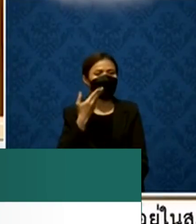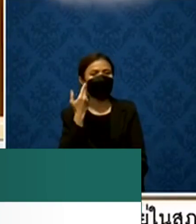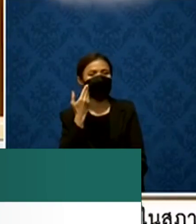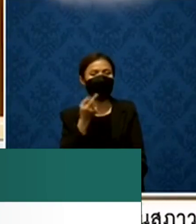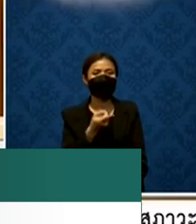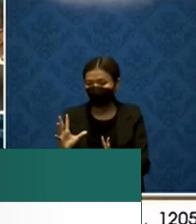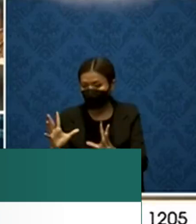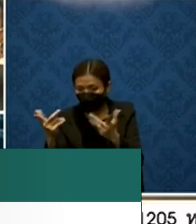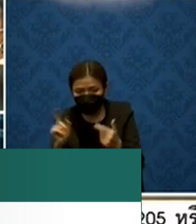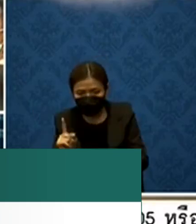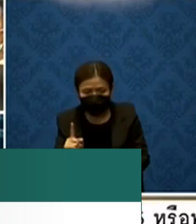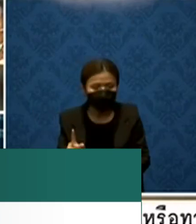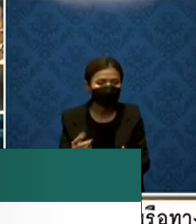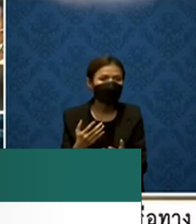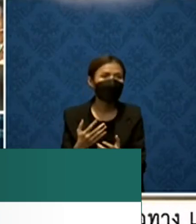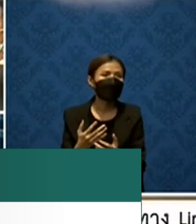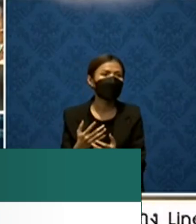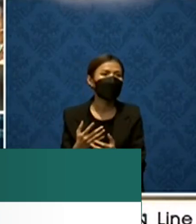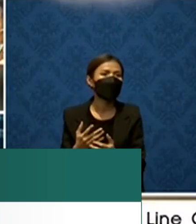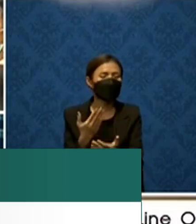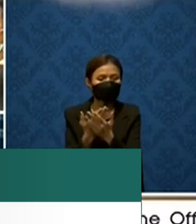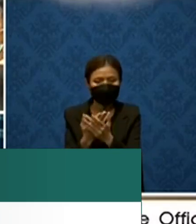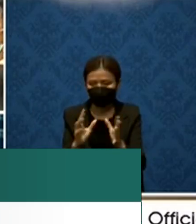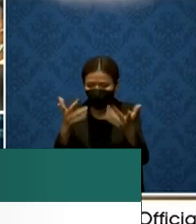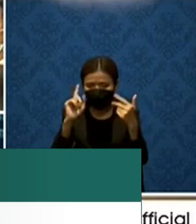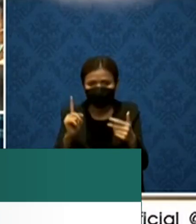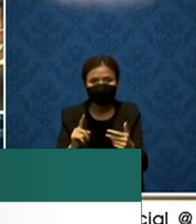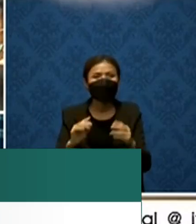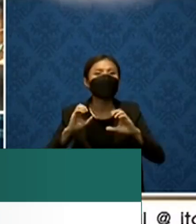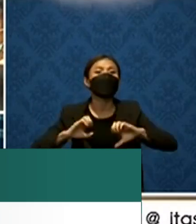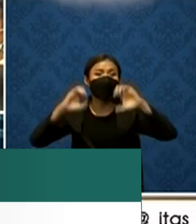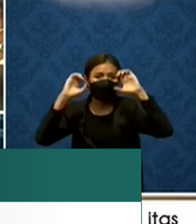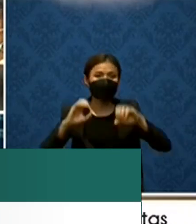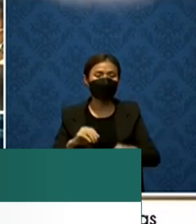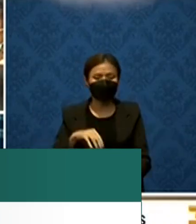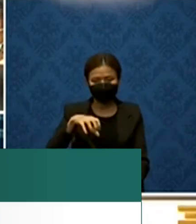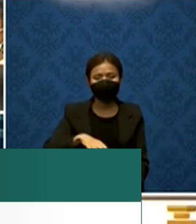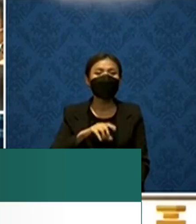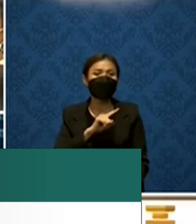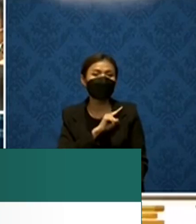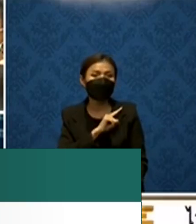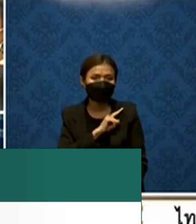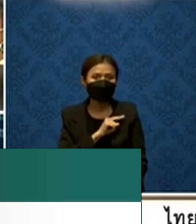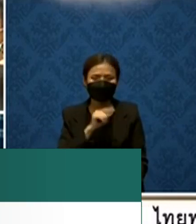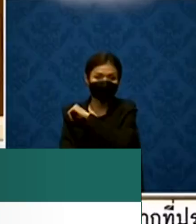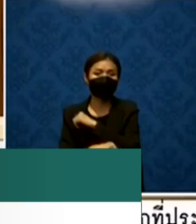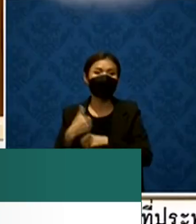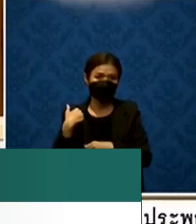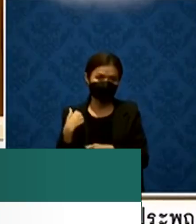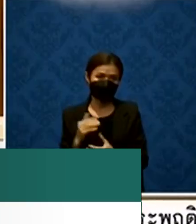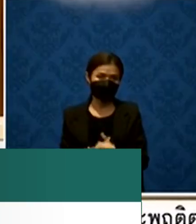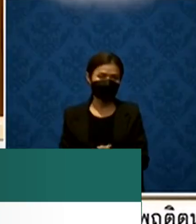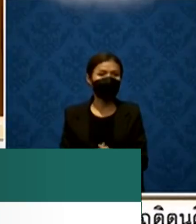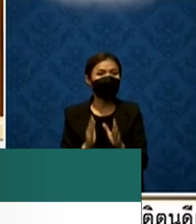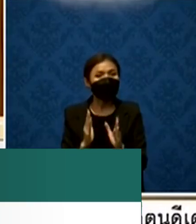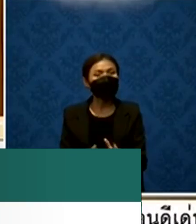เห็นไหมดร.สันติเนี่ยท่านยังสับสนอยู่เลยอะว่าใช้ ท